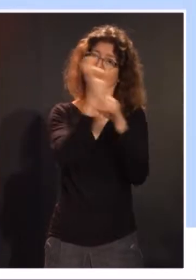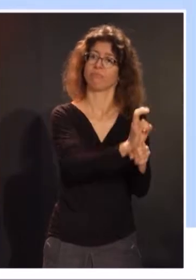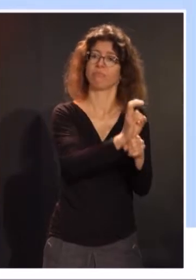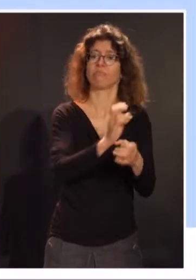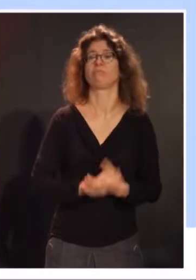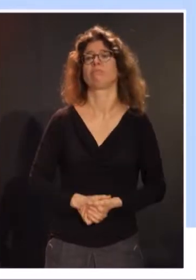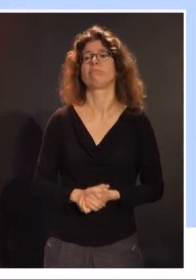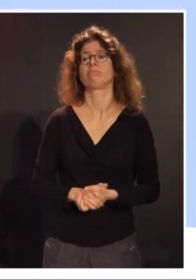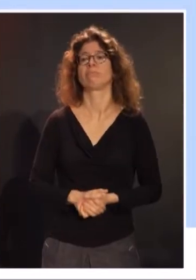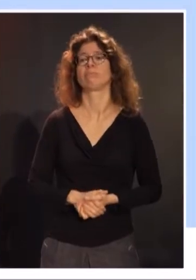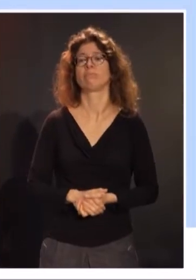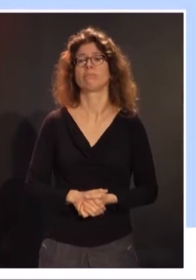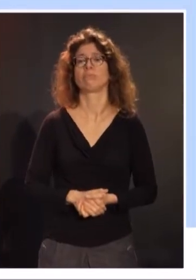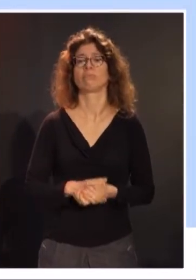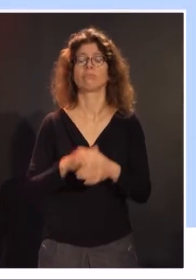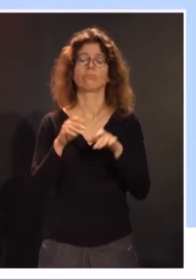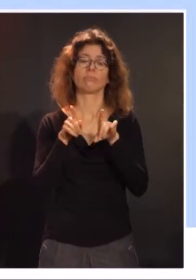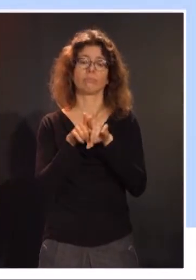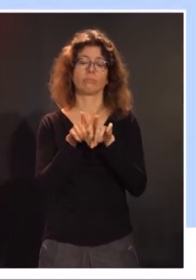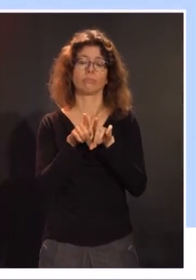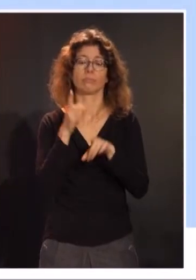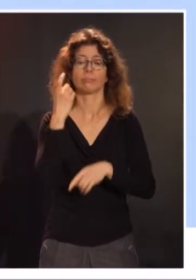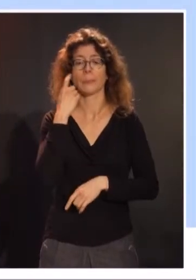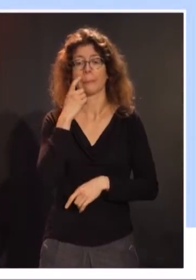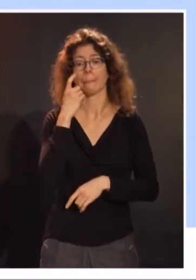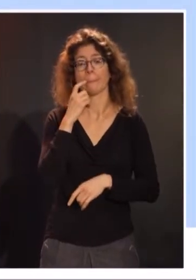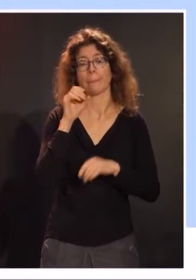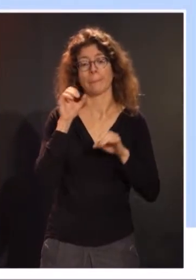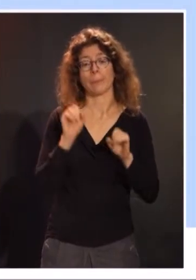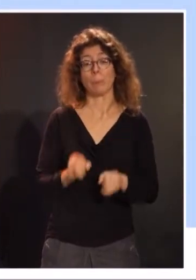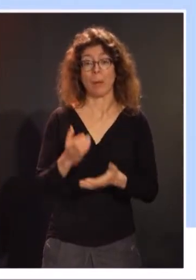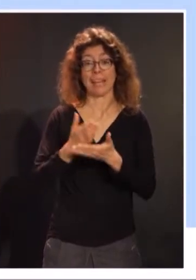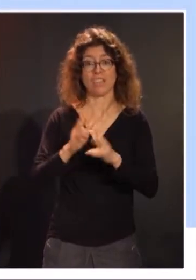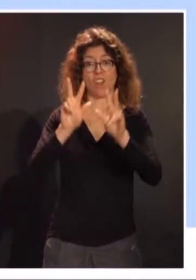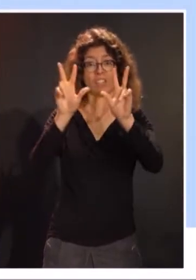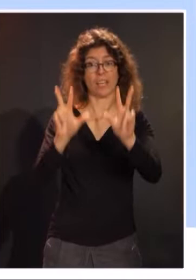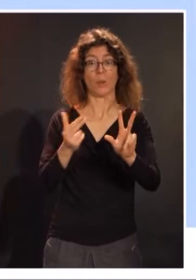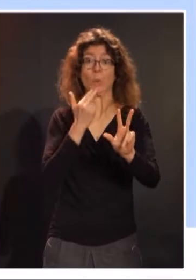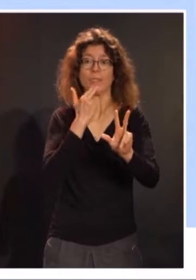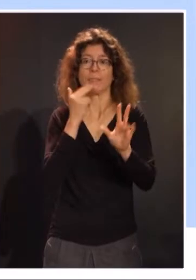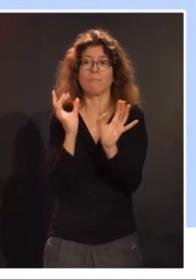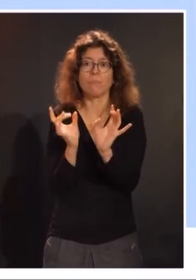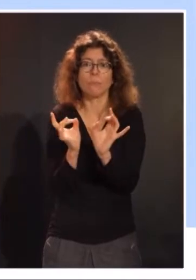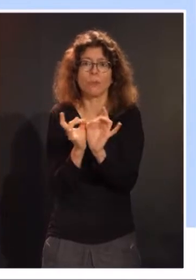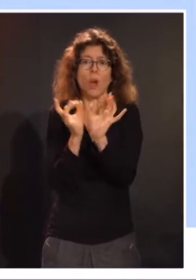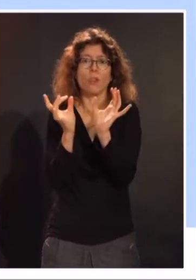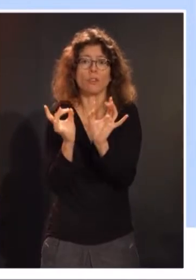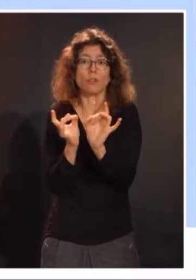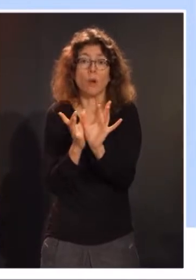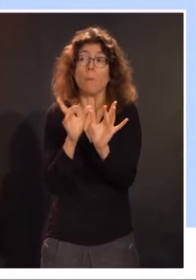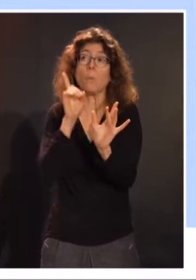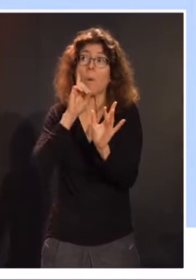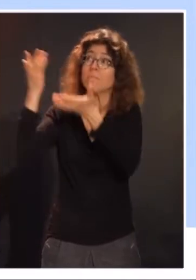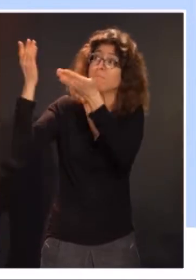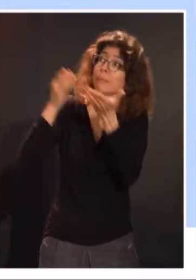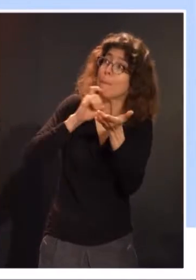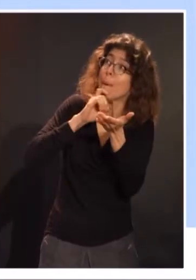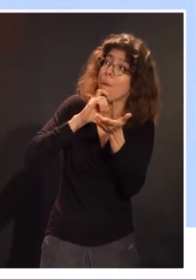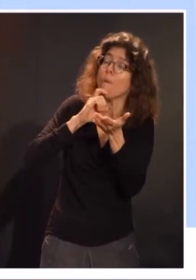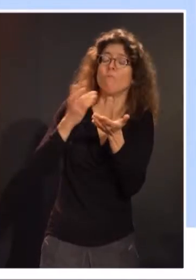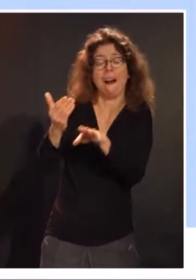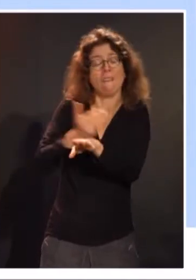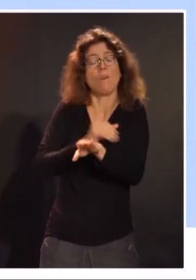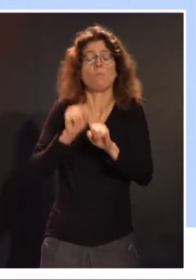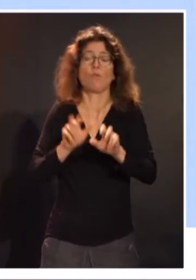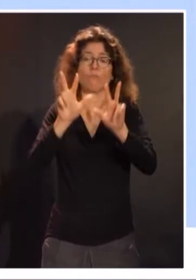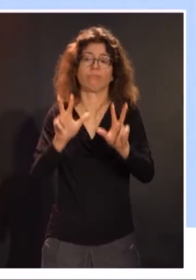On a également identifié la possibilité d'utiliser l'ordinateur de la classe sur des temps ponctuels dans l'attente de l'équipement. Et puis la